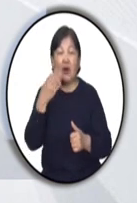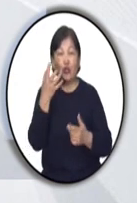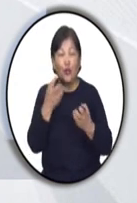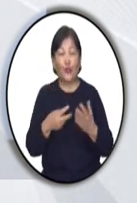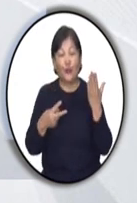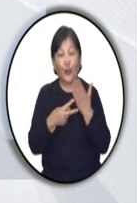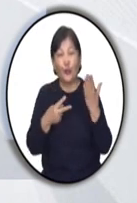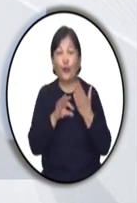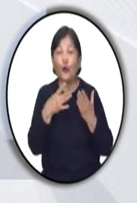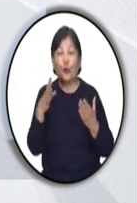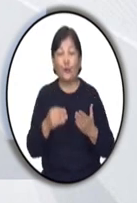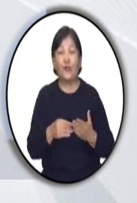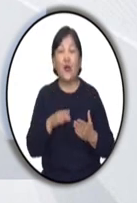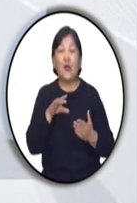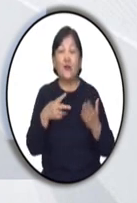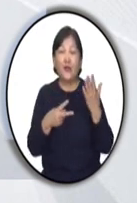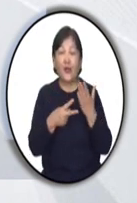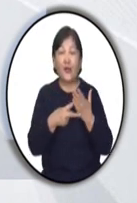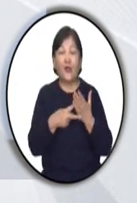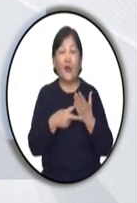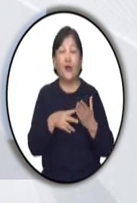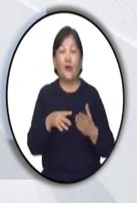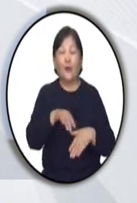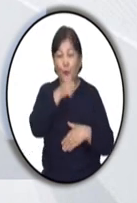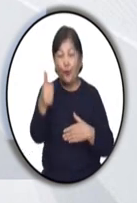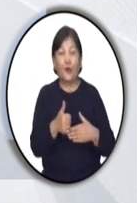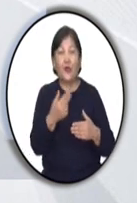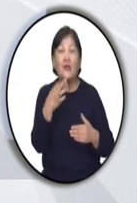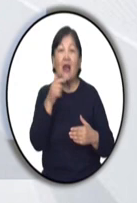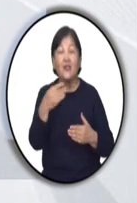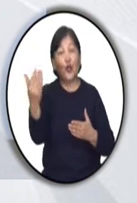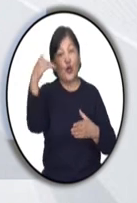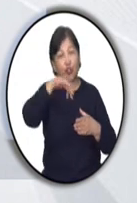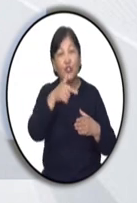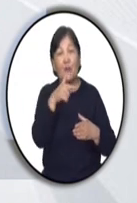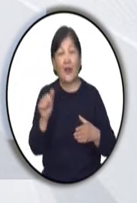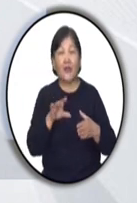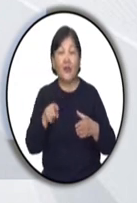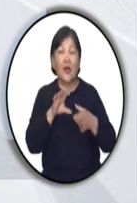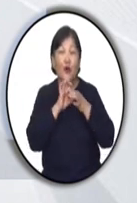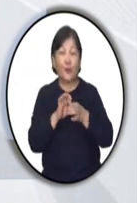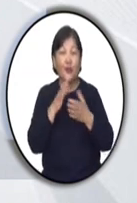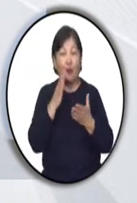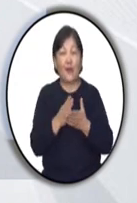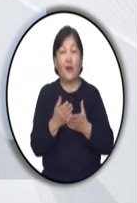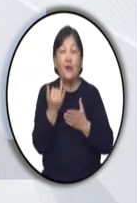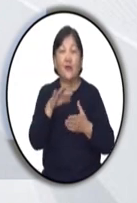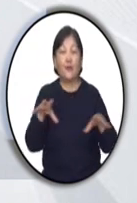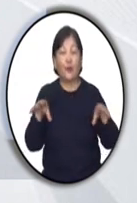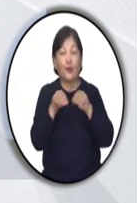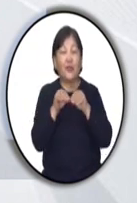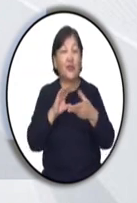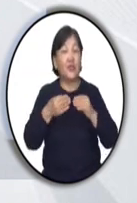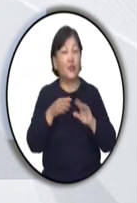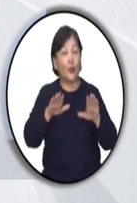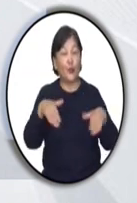энийгээ дагаад бол маш олон одоо тэр тоног төхөөрөмжүүд тийм ээ техникүүд нь дагаж орж ирж байгаа нь бол энэтэй